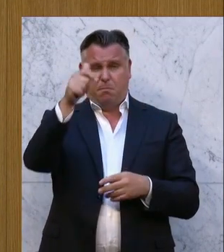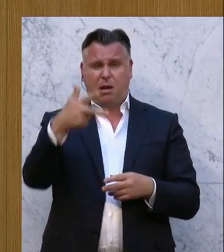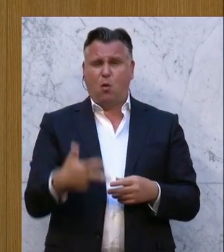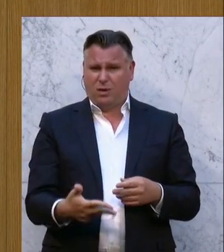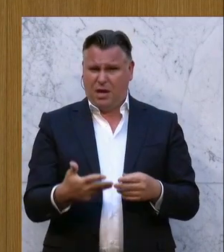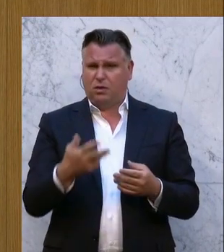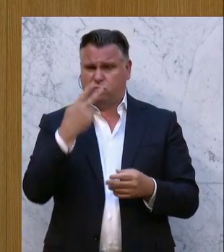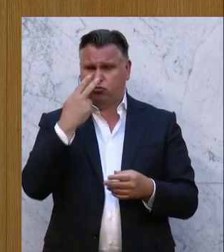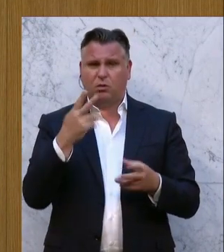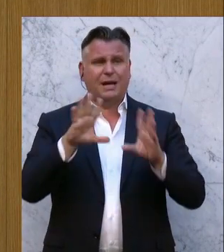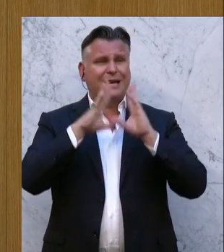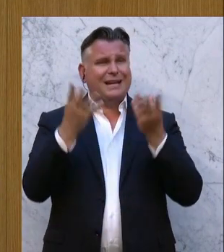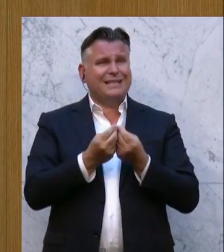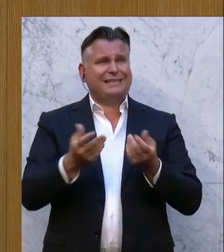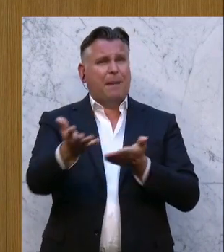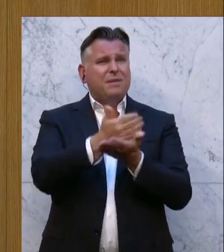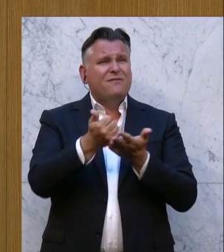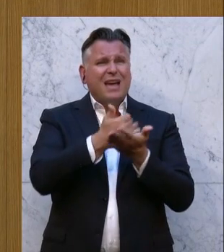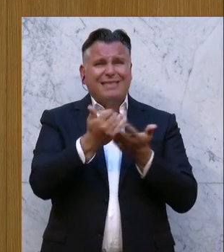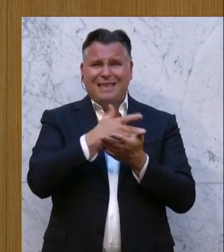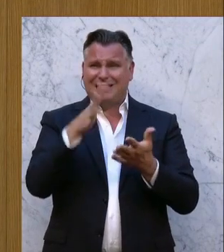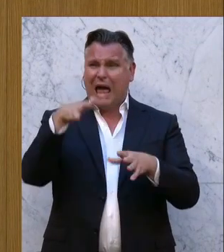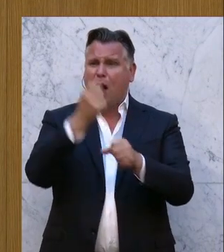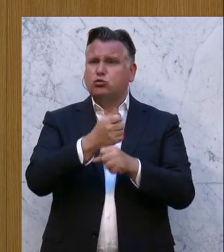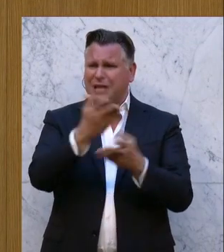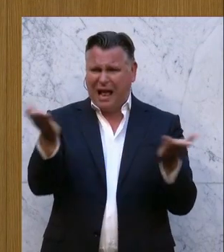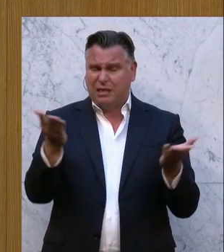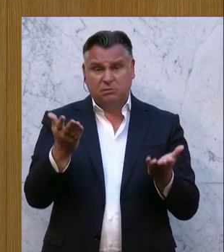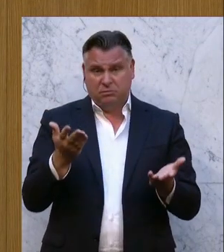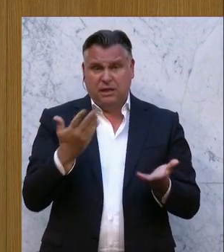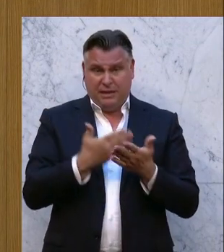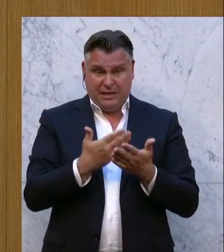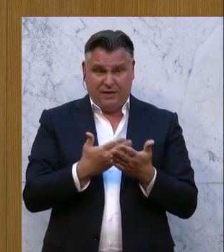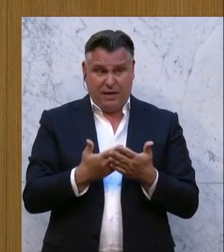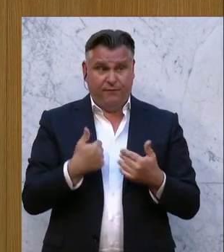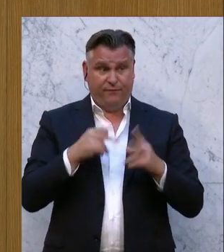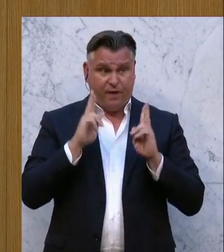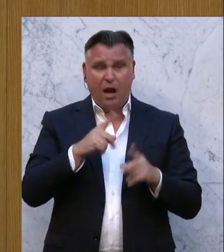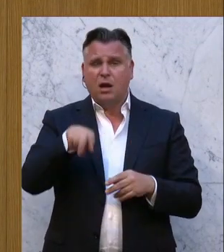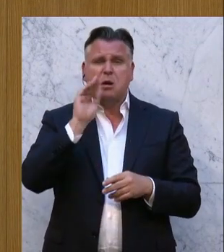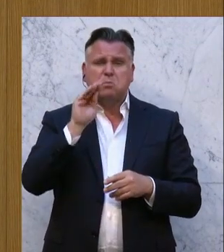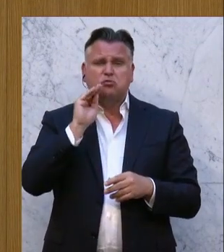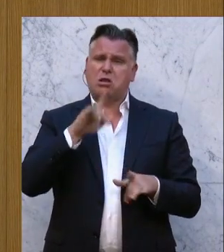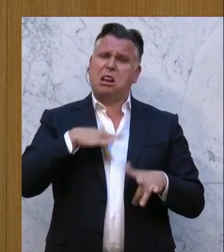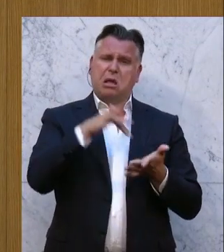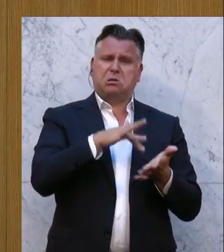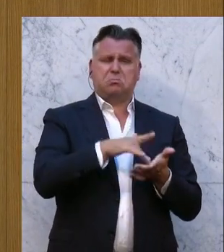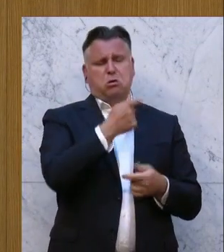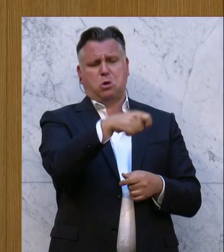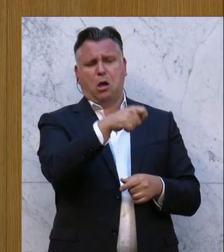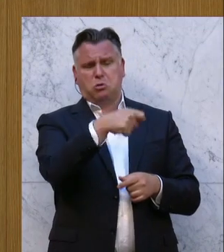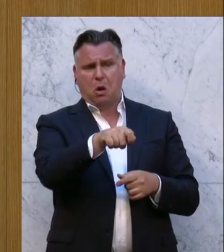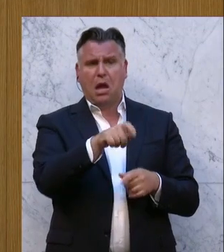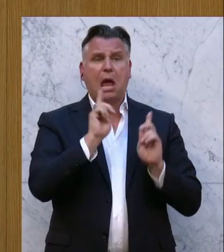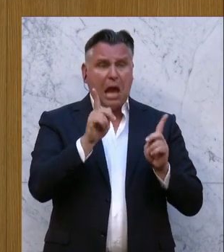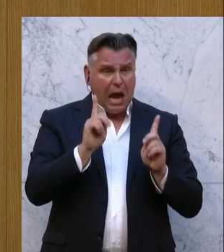wenn wir uns die Gesamthaushaltseinkommen ansehen. Denn eines geht für mich nicht zusammen. Wir beklagen hohe Lebensmittelpreise. Und was